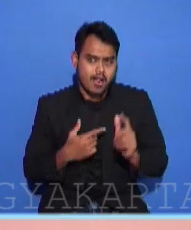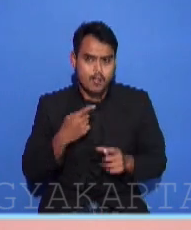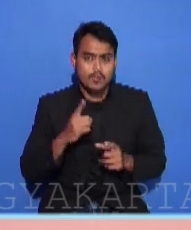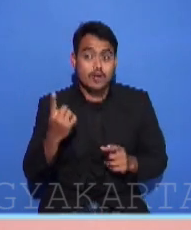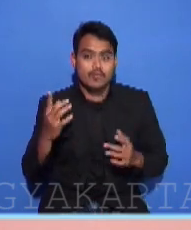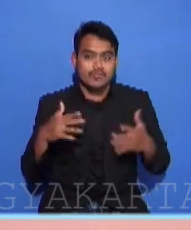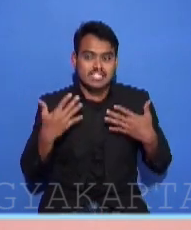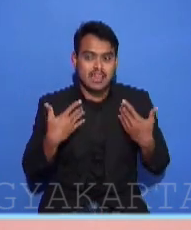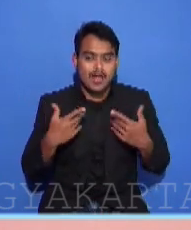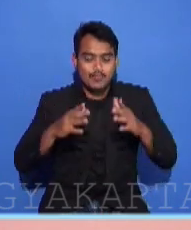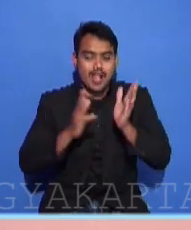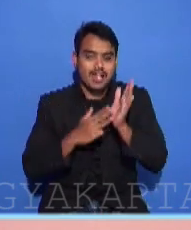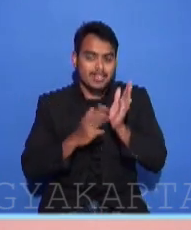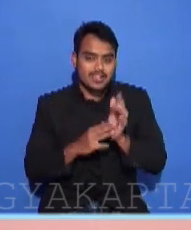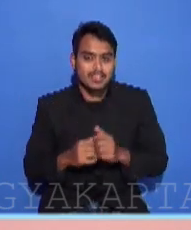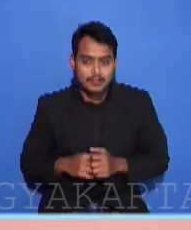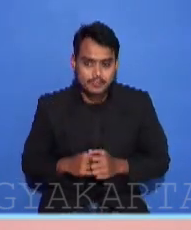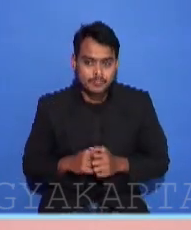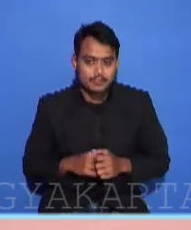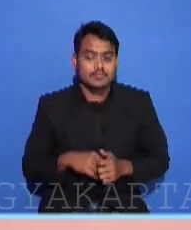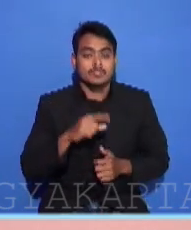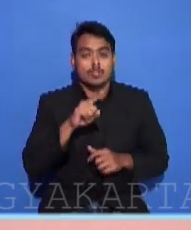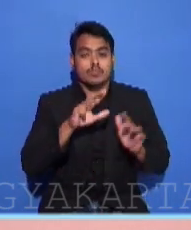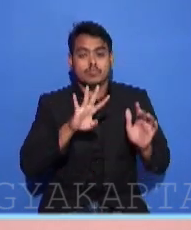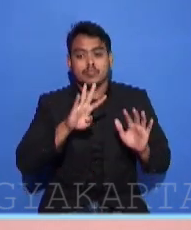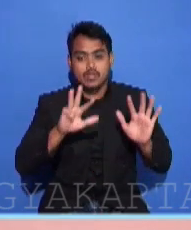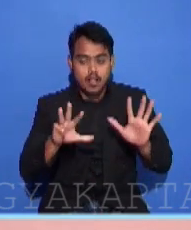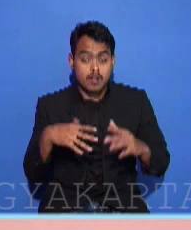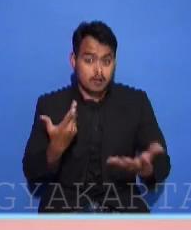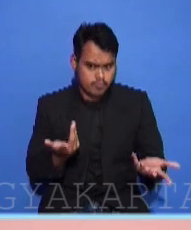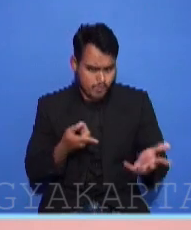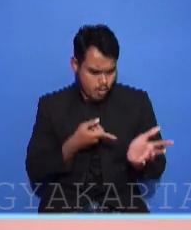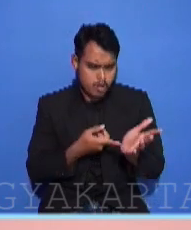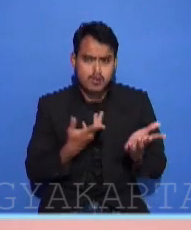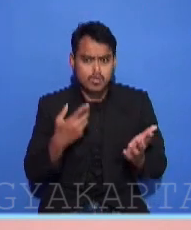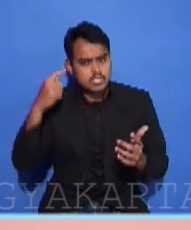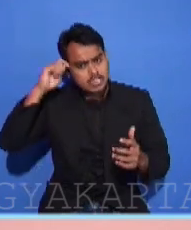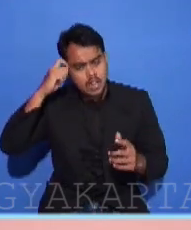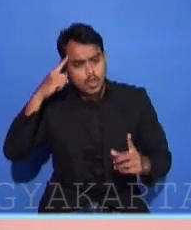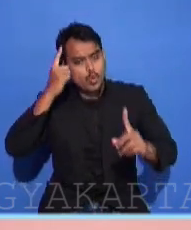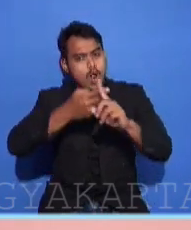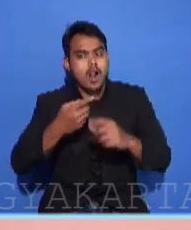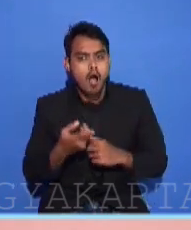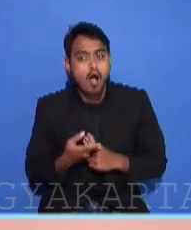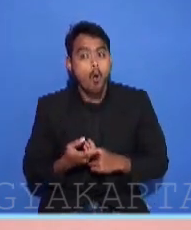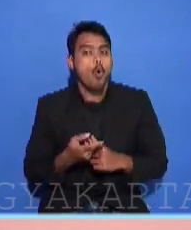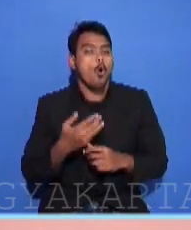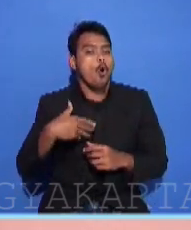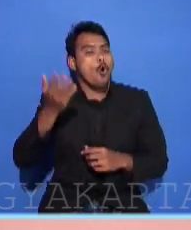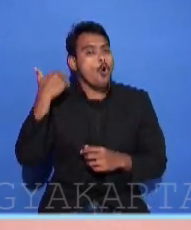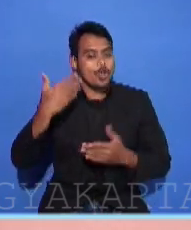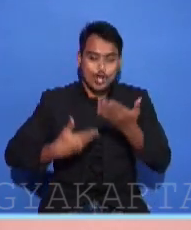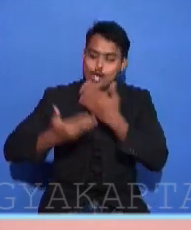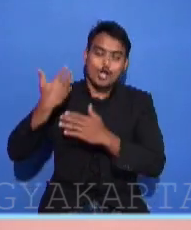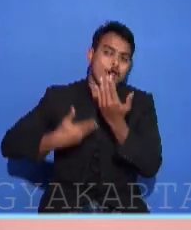Kegiatan tersebut digelar untuk mengingatkan kembali peristiwa sejarah penting bangsa Indonesia, juga memberikan edukasi tentang pentingnya